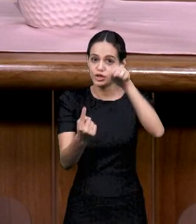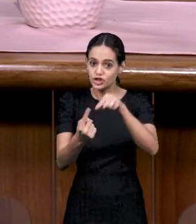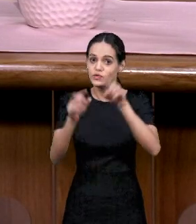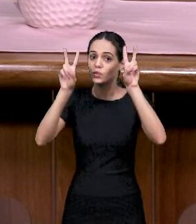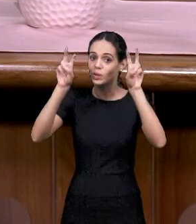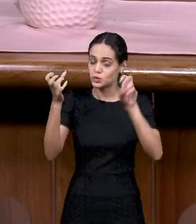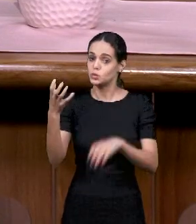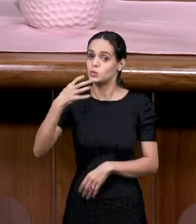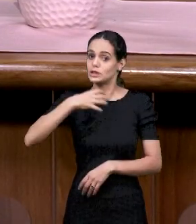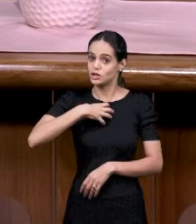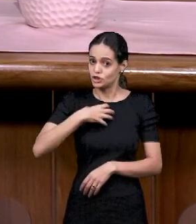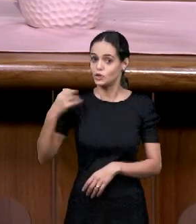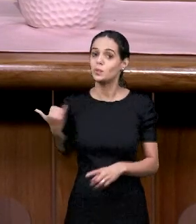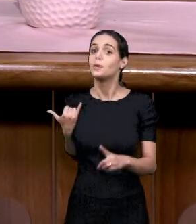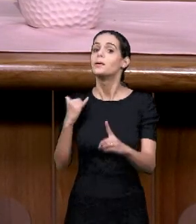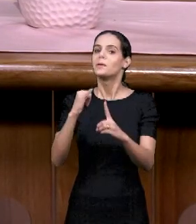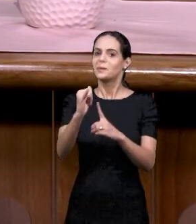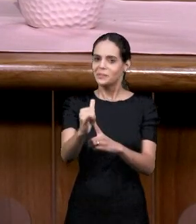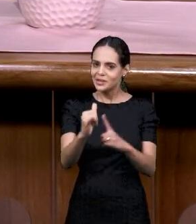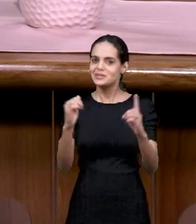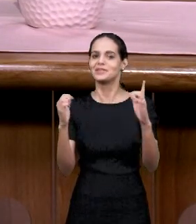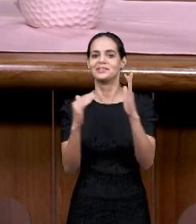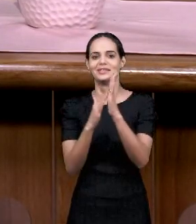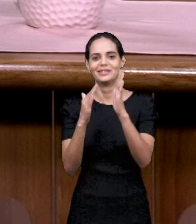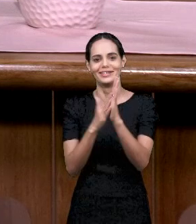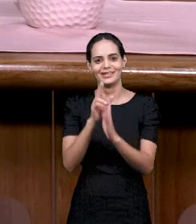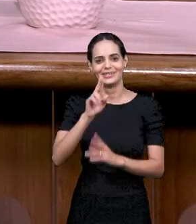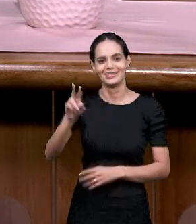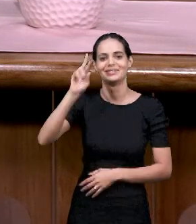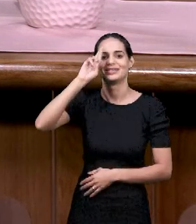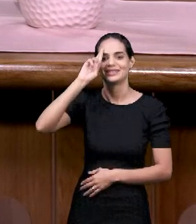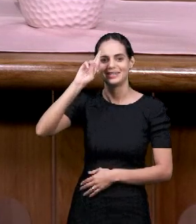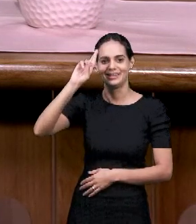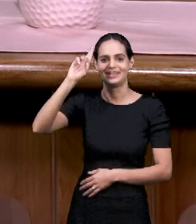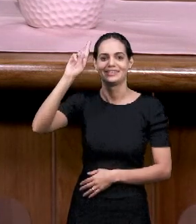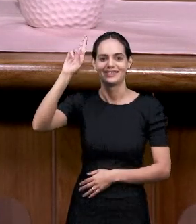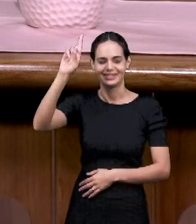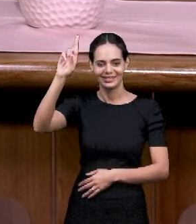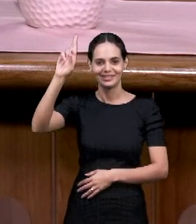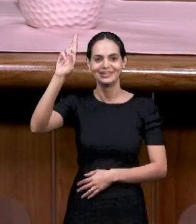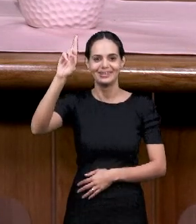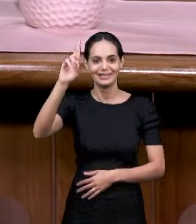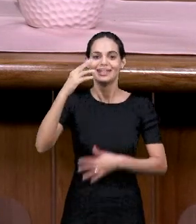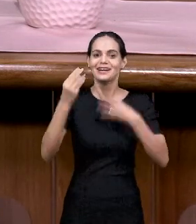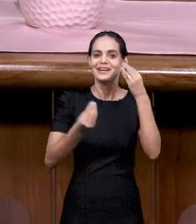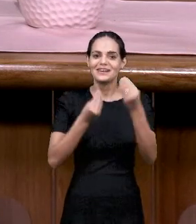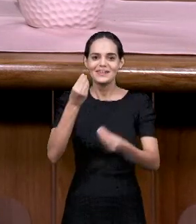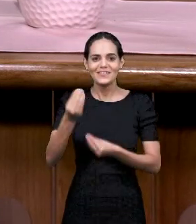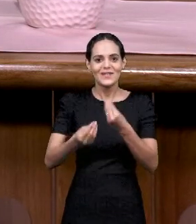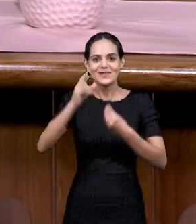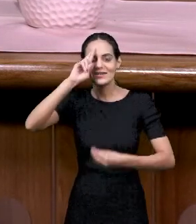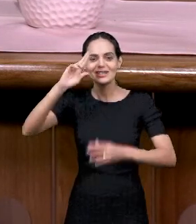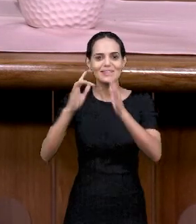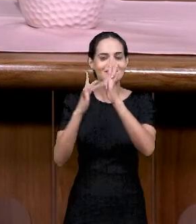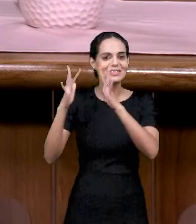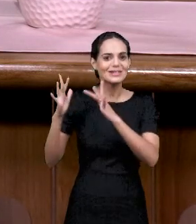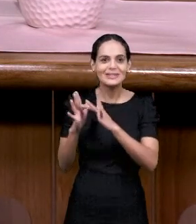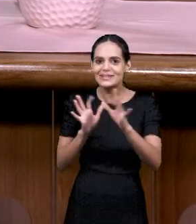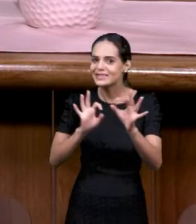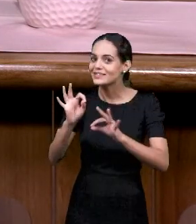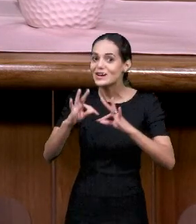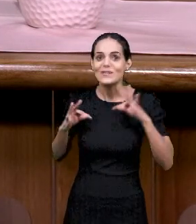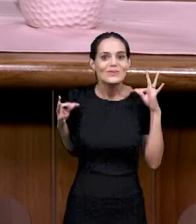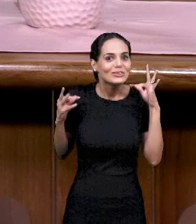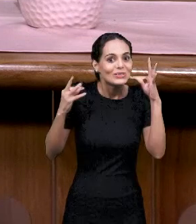aujourd'hui dans le sens prophétique. Loué soit le Seigneur. Ces images ont été juste pour montrer comment le Seigneur Dieu a tout